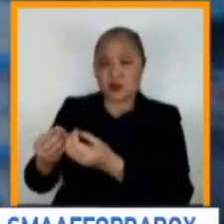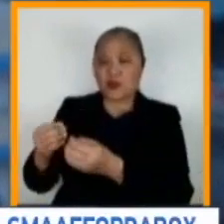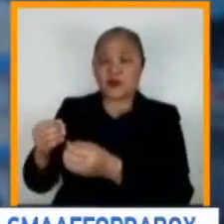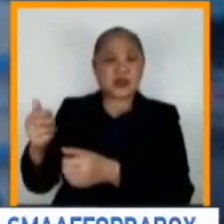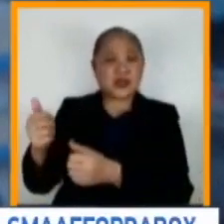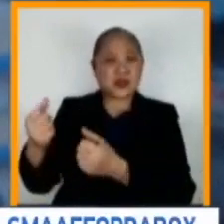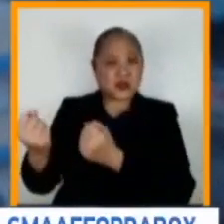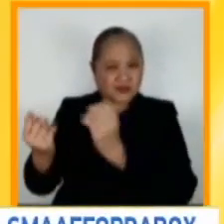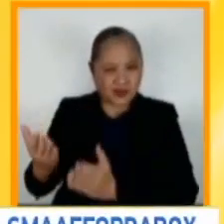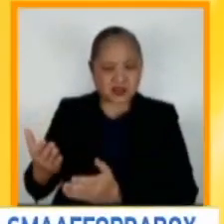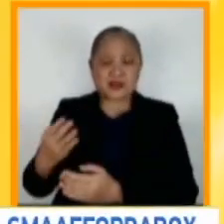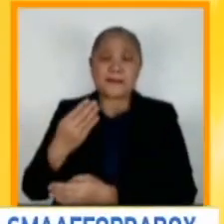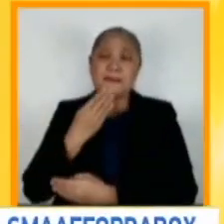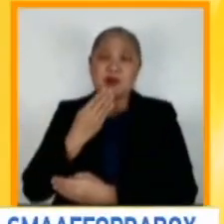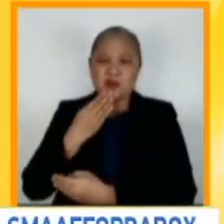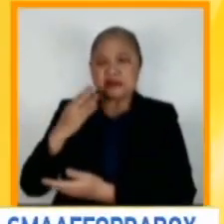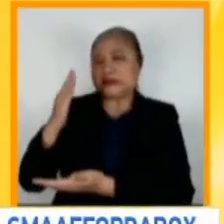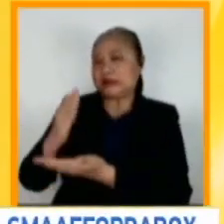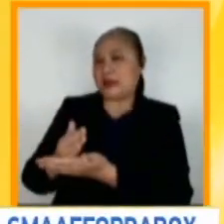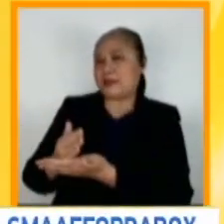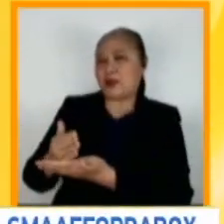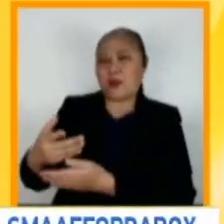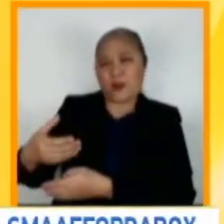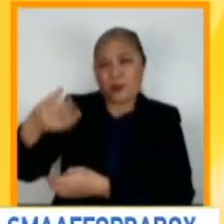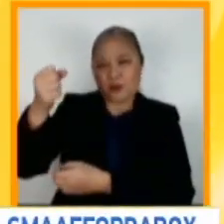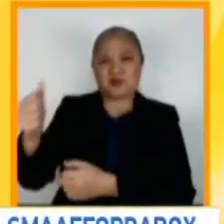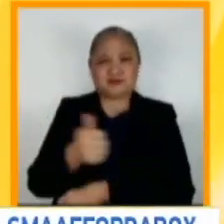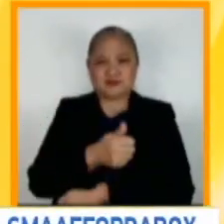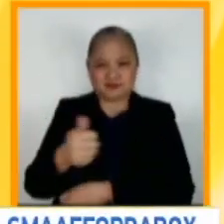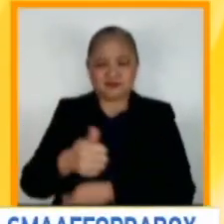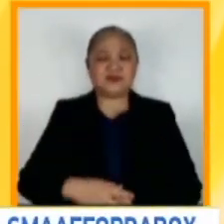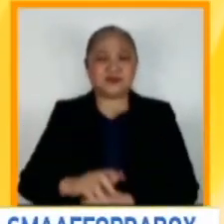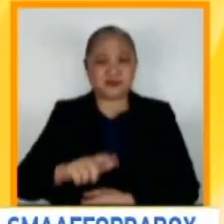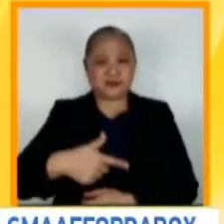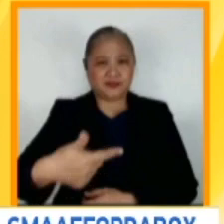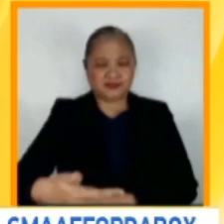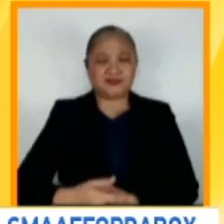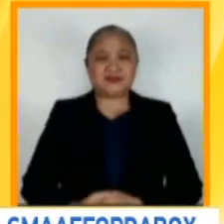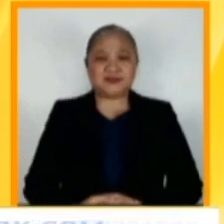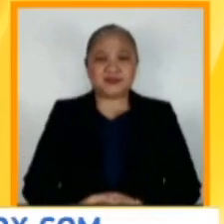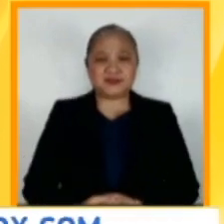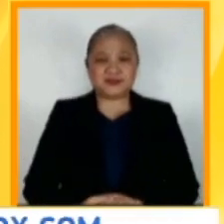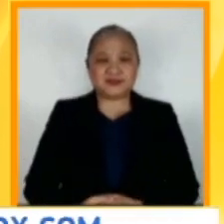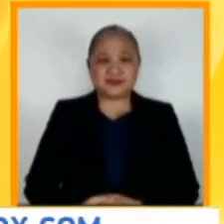GMA Regional TV Early Edition na si Caitlin Revilla. Caitlin, maayong aga!